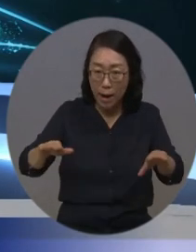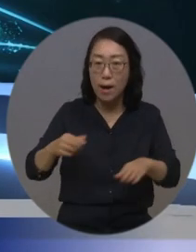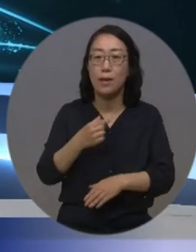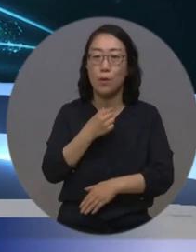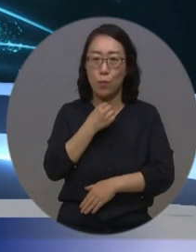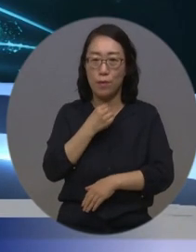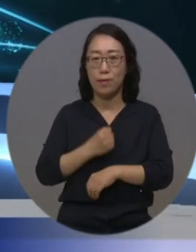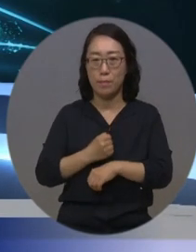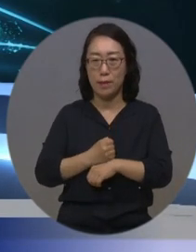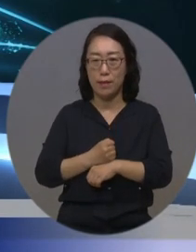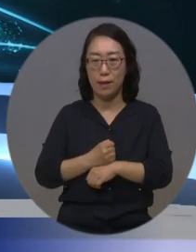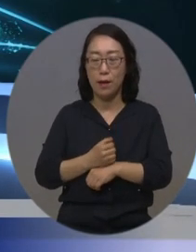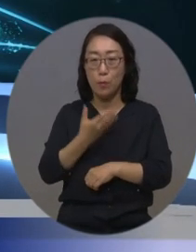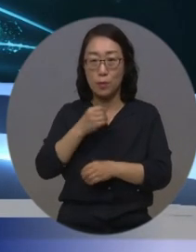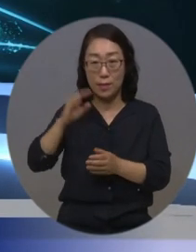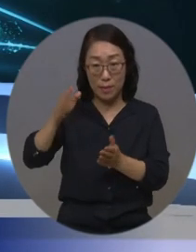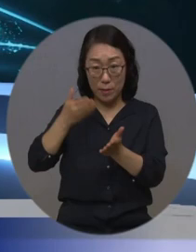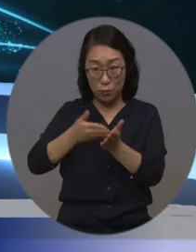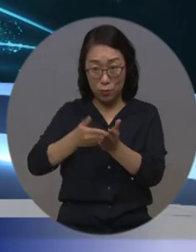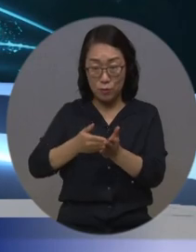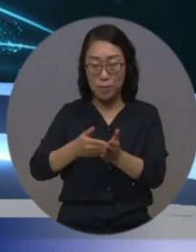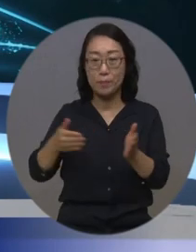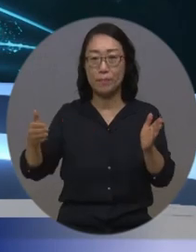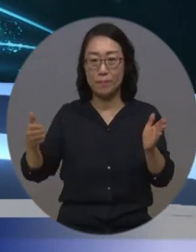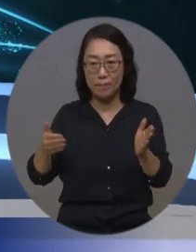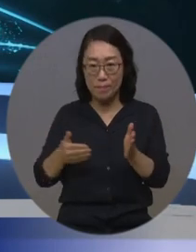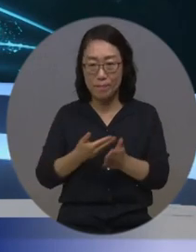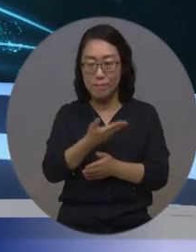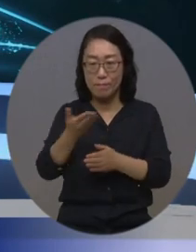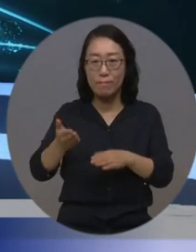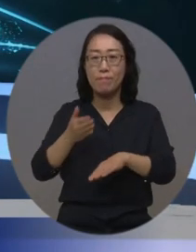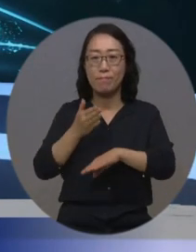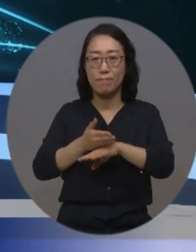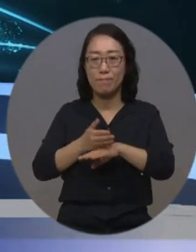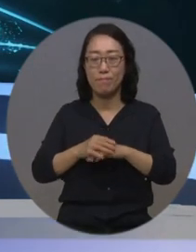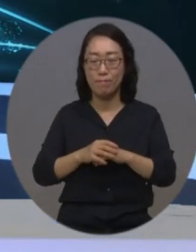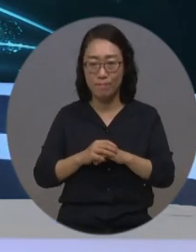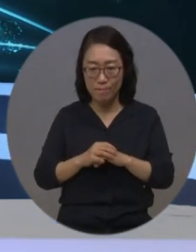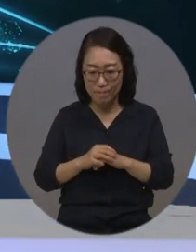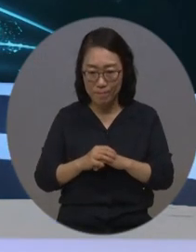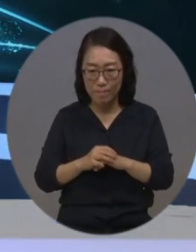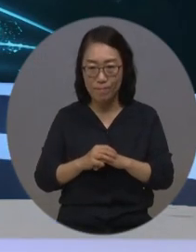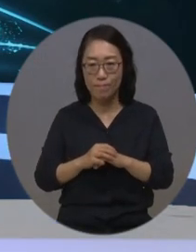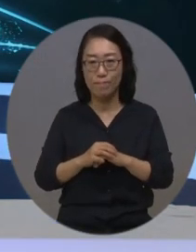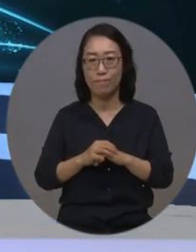바랍니다. 이상 복지TV 뉴스를 마칩니다. 시청해주신 여러분 고맙습니다.